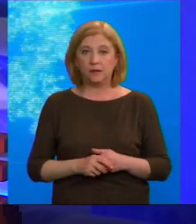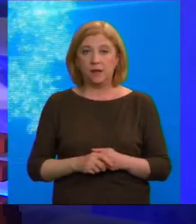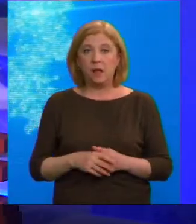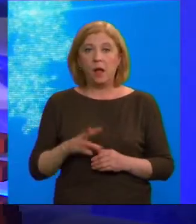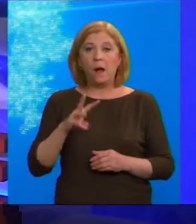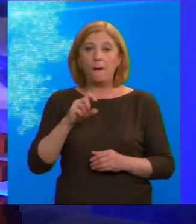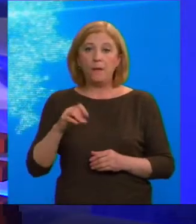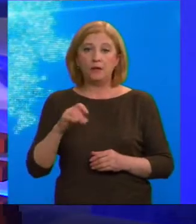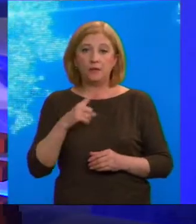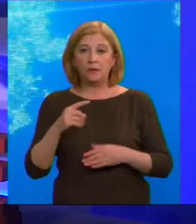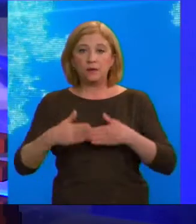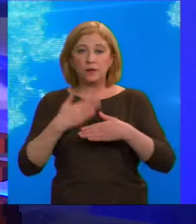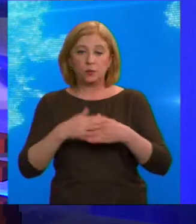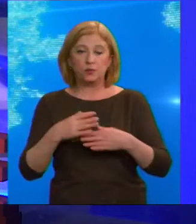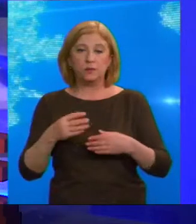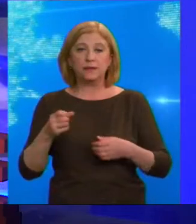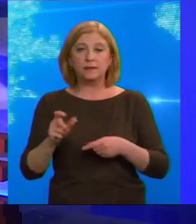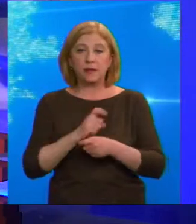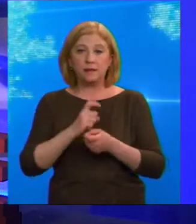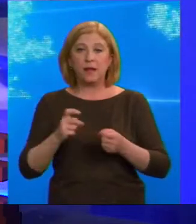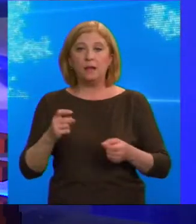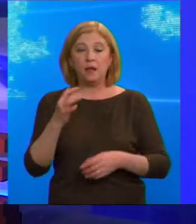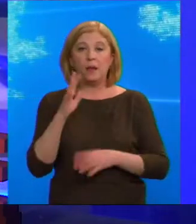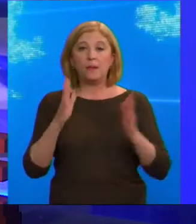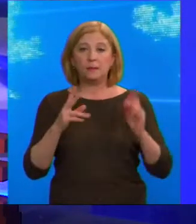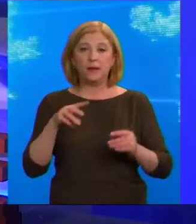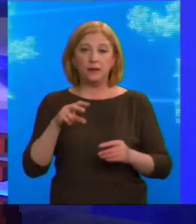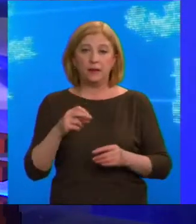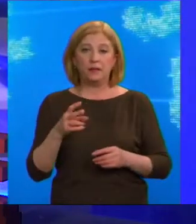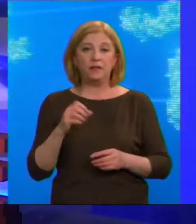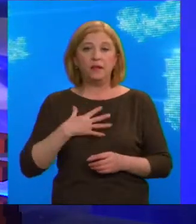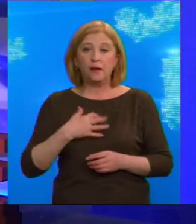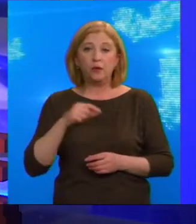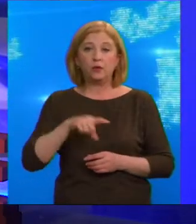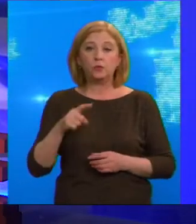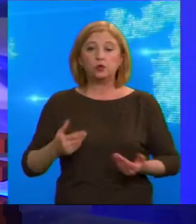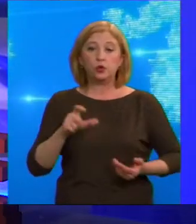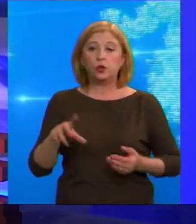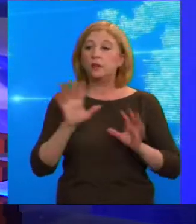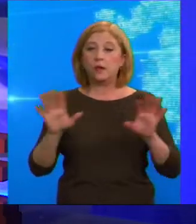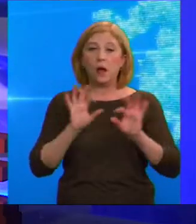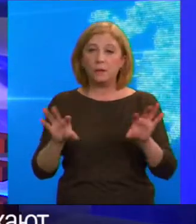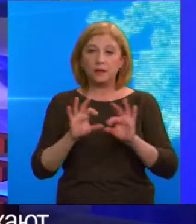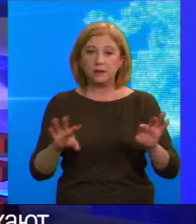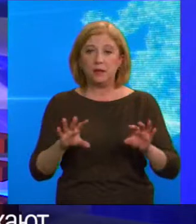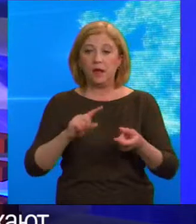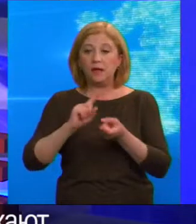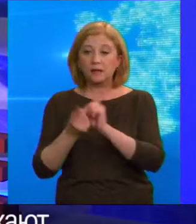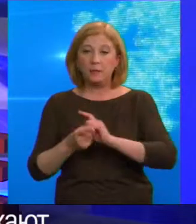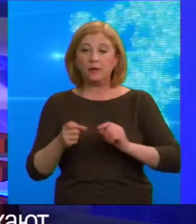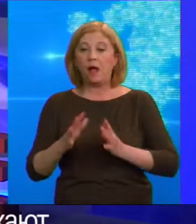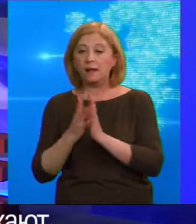Челябинска устроил разнос подчиненным за скандал с деревьями на проспекте Ленина. Наталья Котова осталась недовольна тем, что жителям не объяснили необходимость замены больных растений на